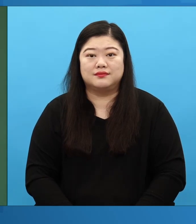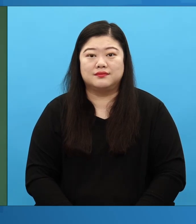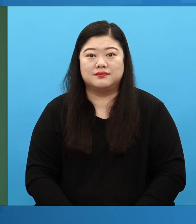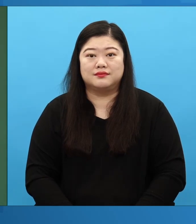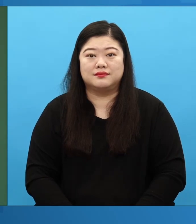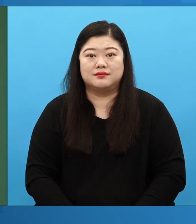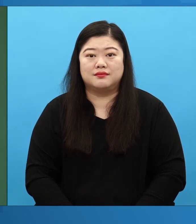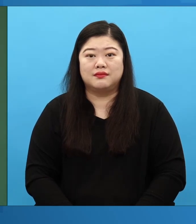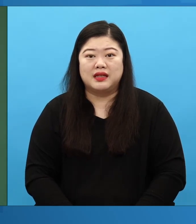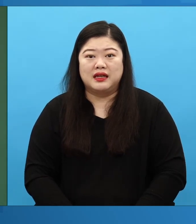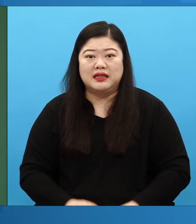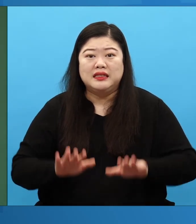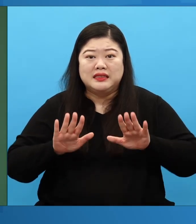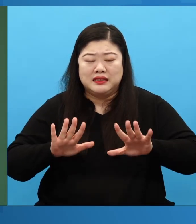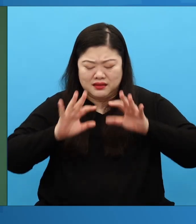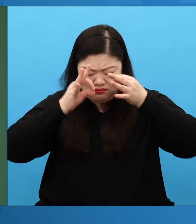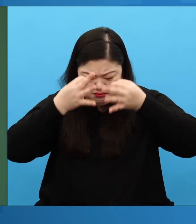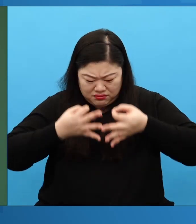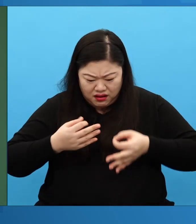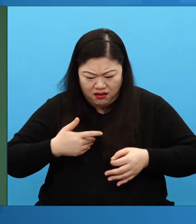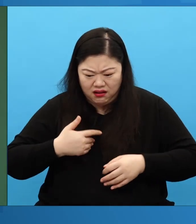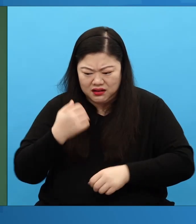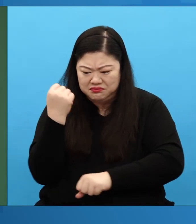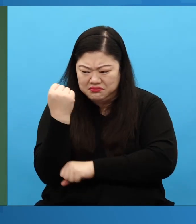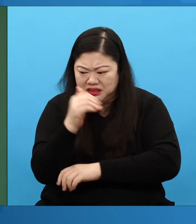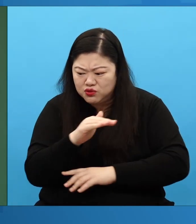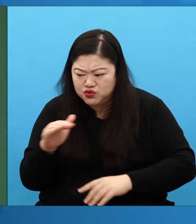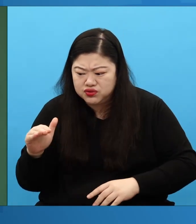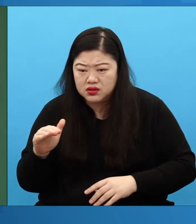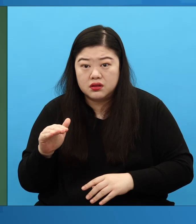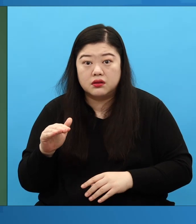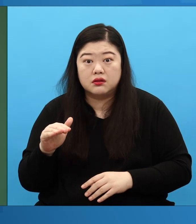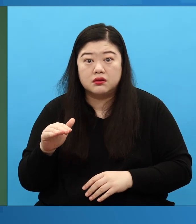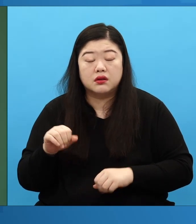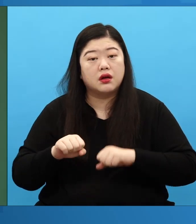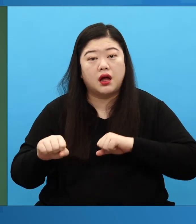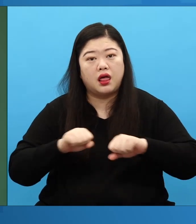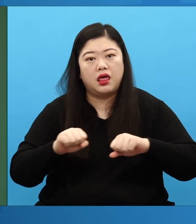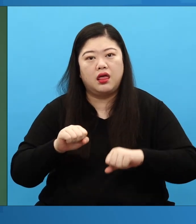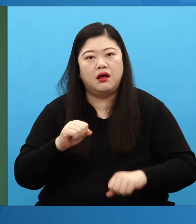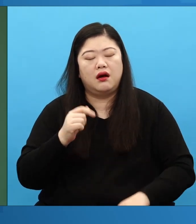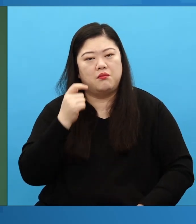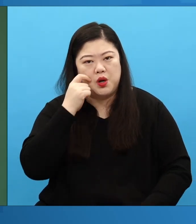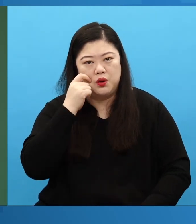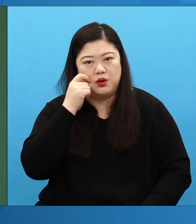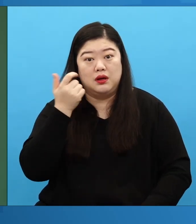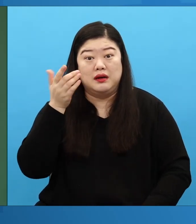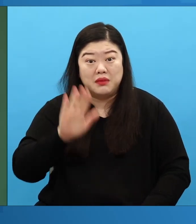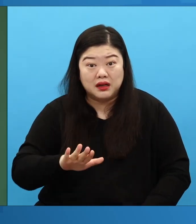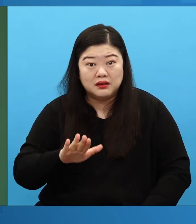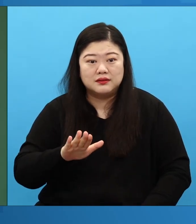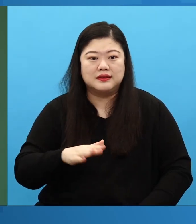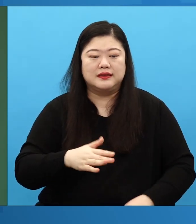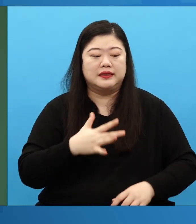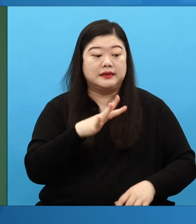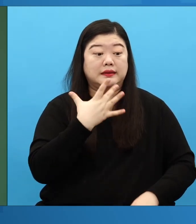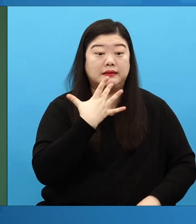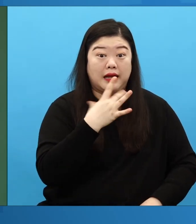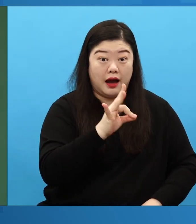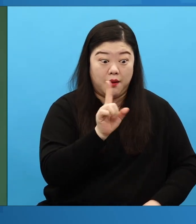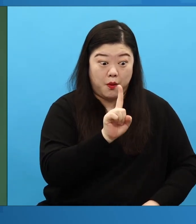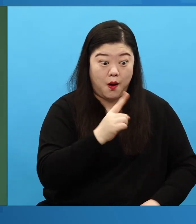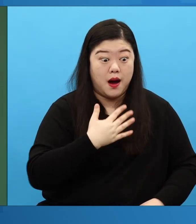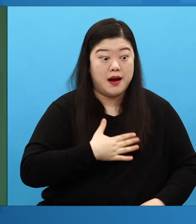못 하잖아요. And then if you put the standard on what you do possess, then you 그래서 can't do 나온 anything. 단어가 필연이고 절대입니다. That's why we see these